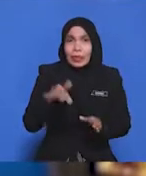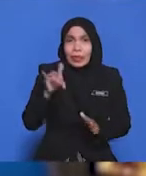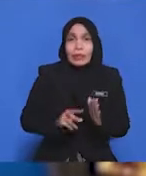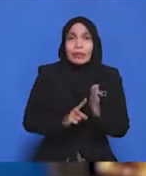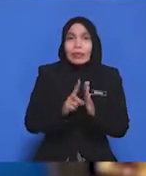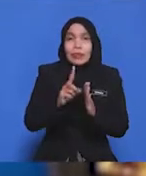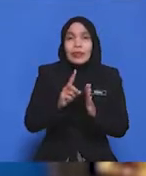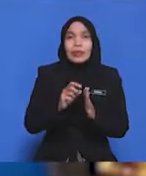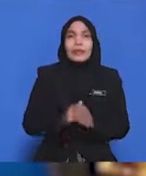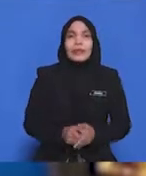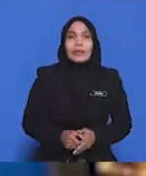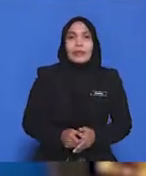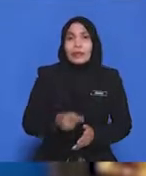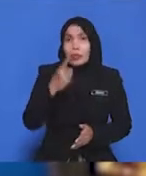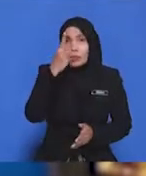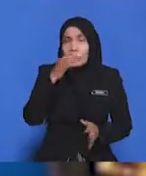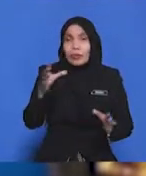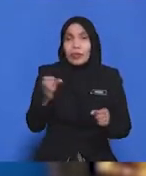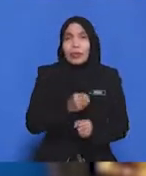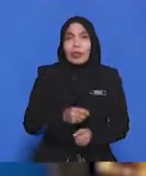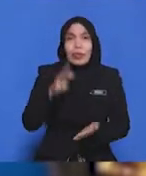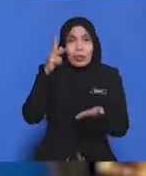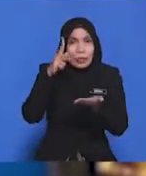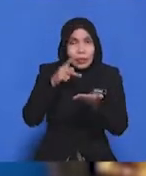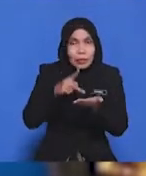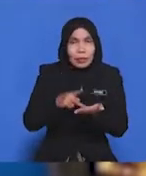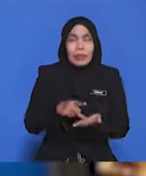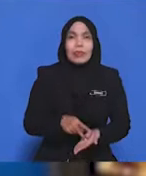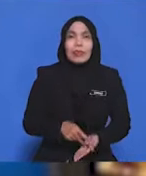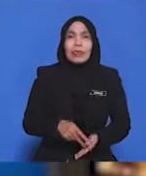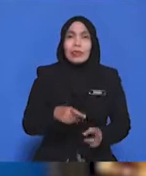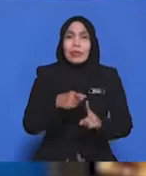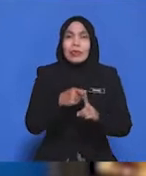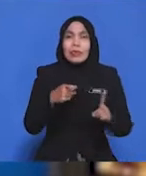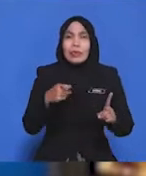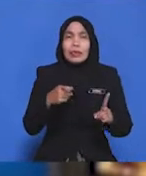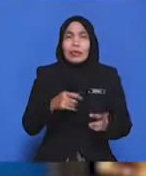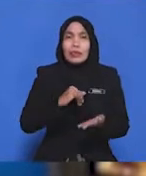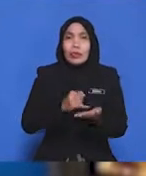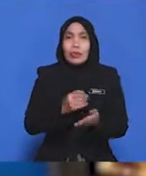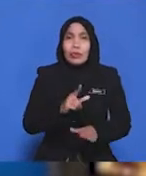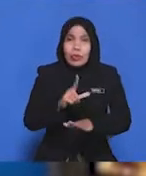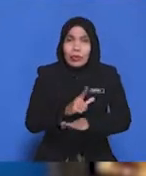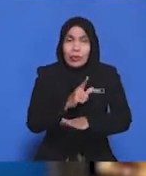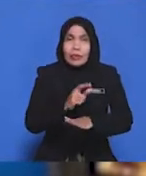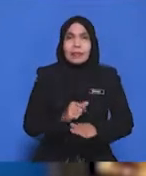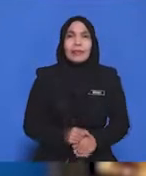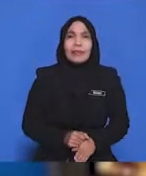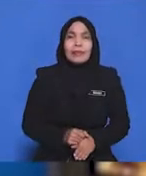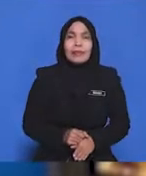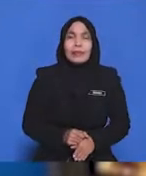mendapatkan kepercayaan daripada jurulatih pasukan agar terpilih menjadi pemain